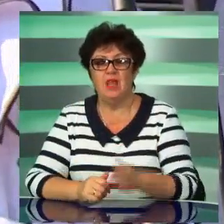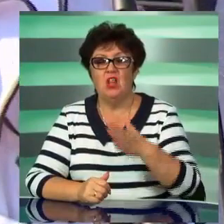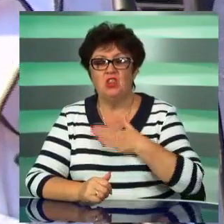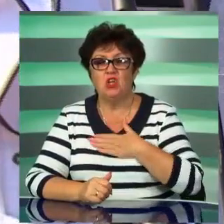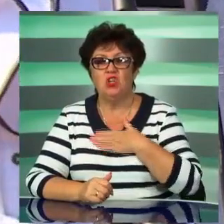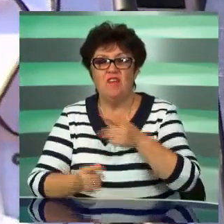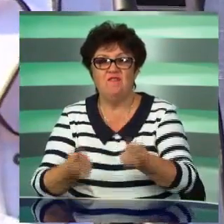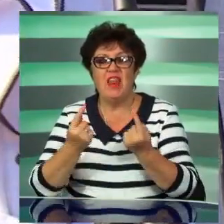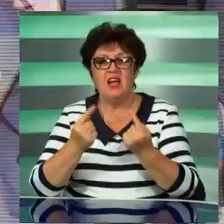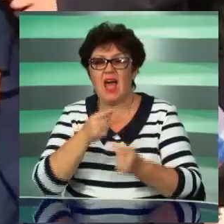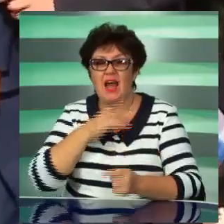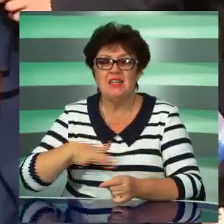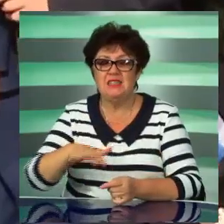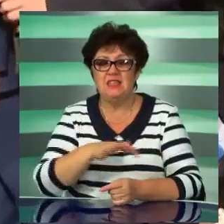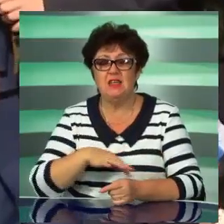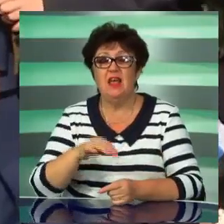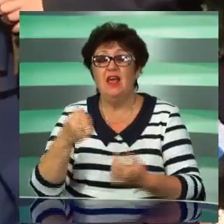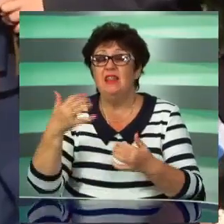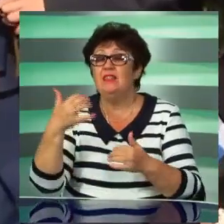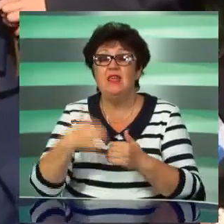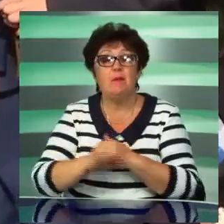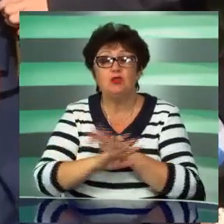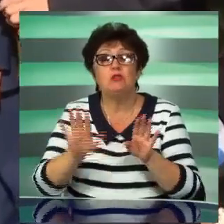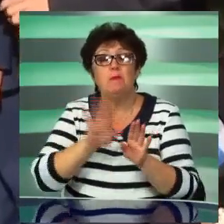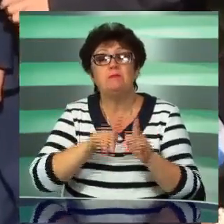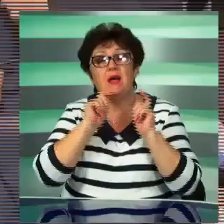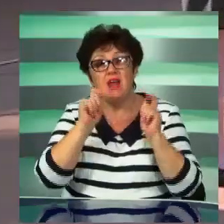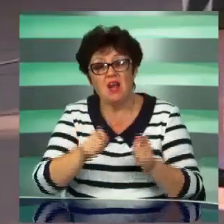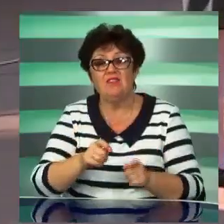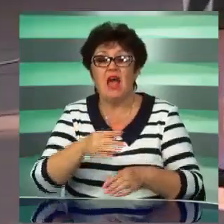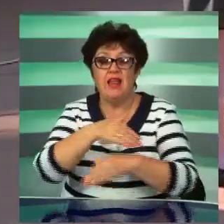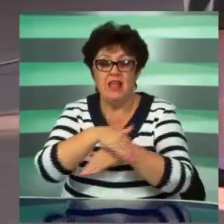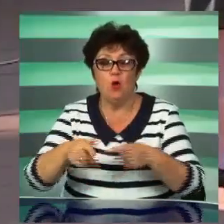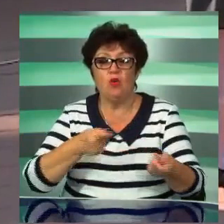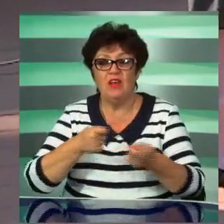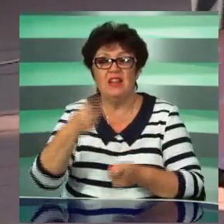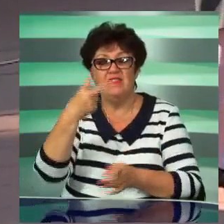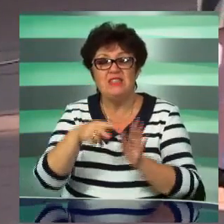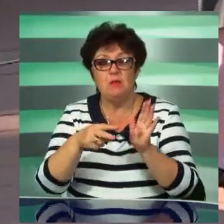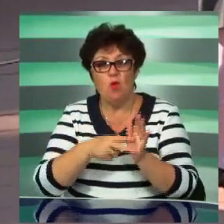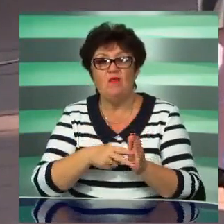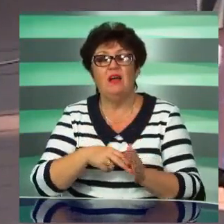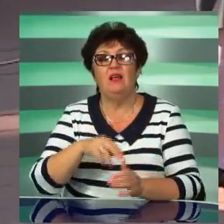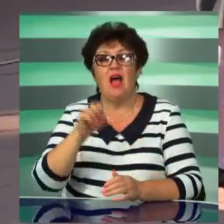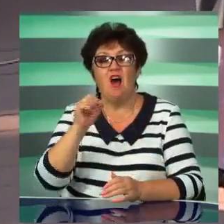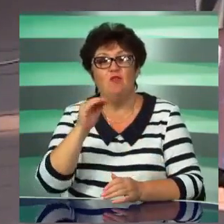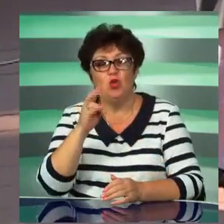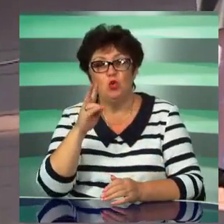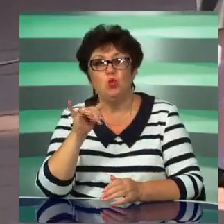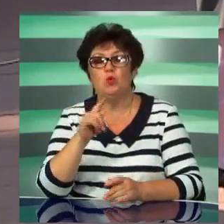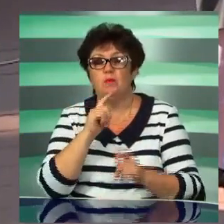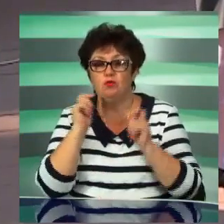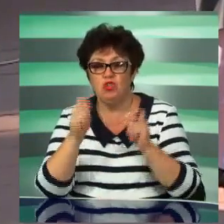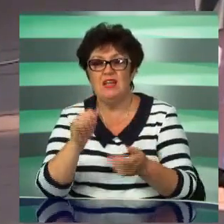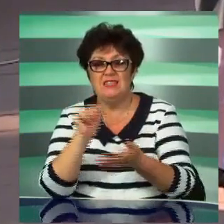нашей великой России. Не обошелся праздник без подарков. На торжественной линейке руководителю 27-го Игорю Афонину вручили сертификаты